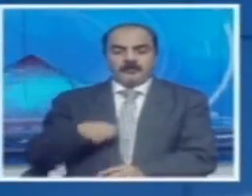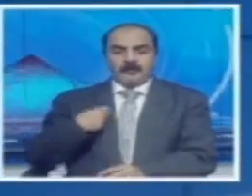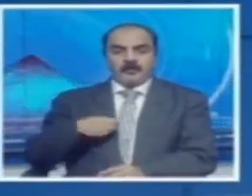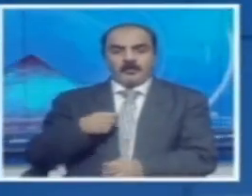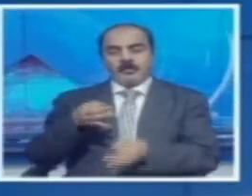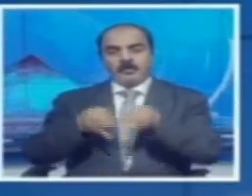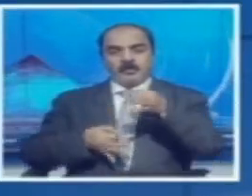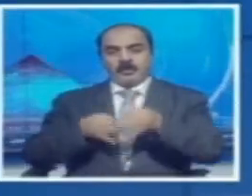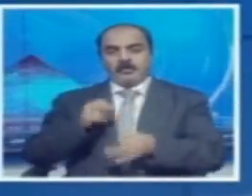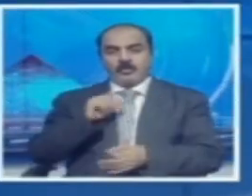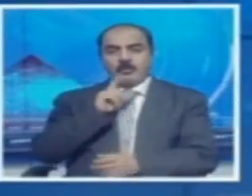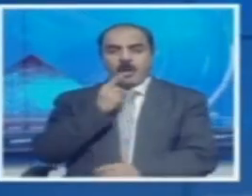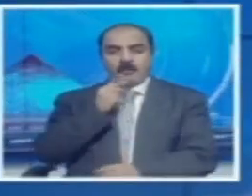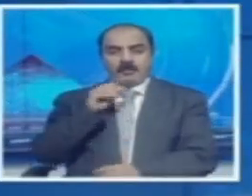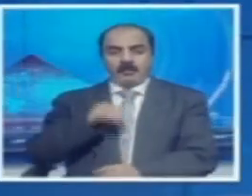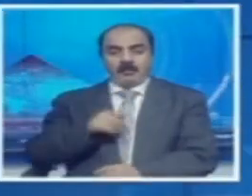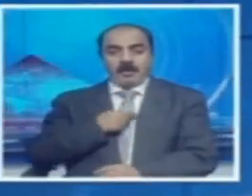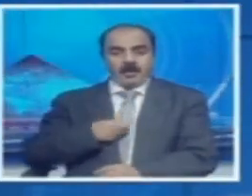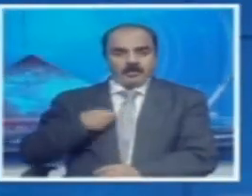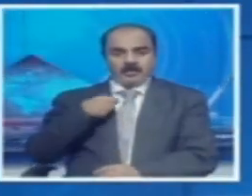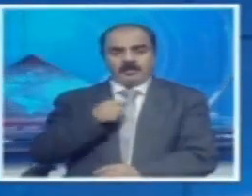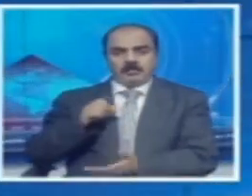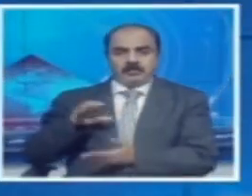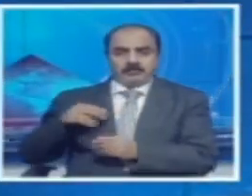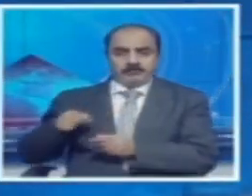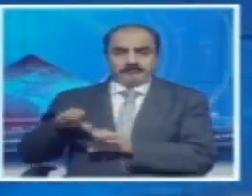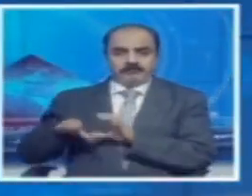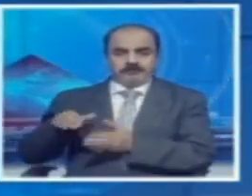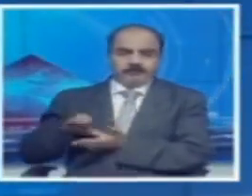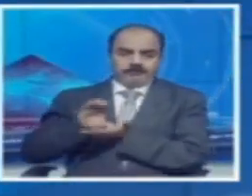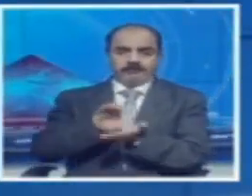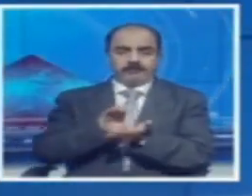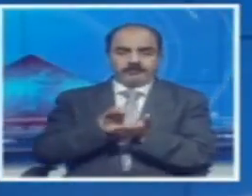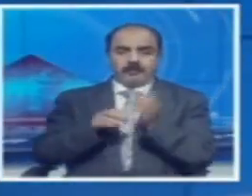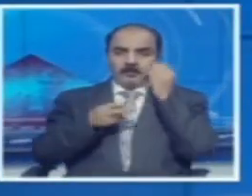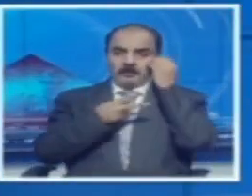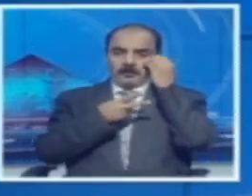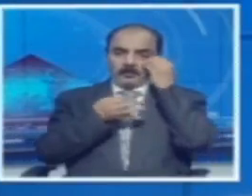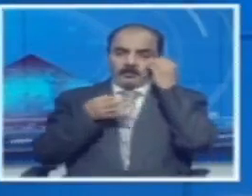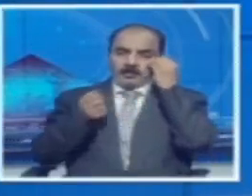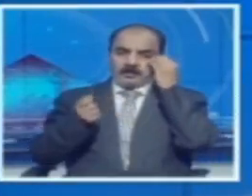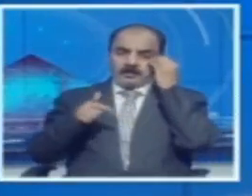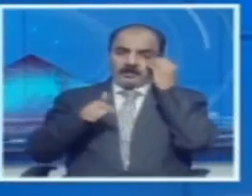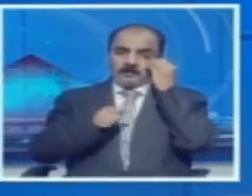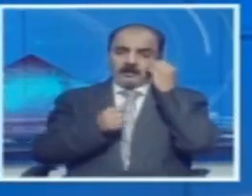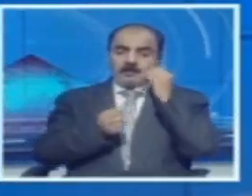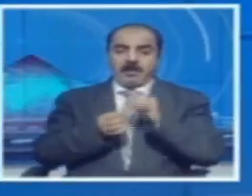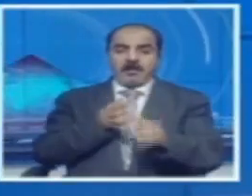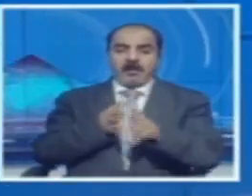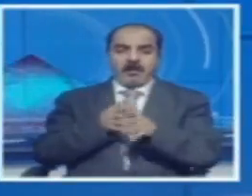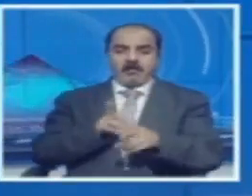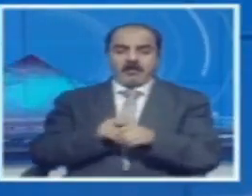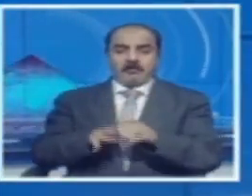أكد وزير المالية الدكتور محمد معيط أنه تم زيادة مخصصات الدعم الاجتماعي إلى 365 مليار